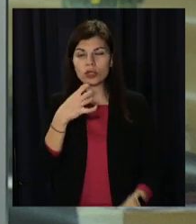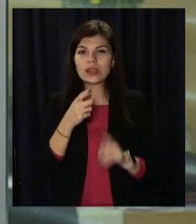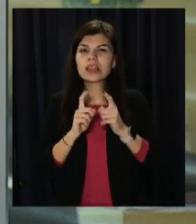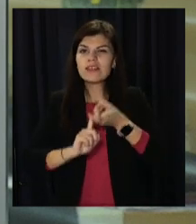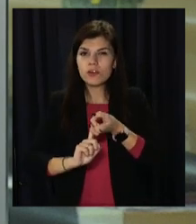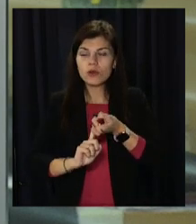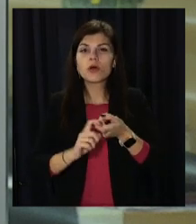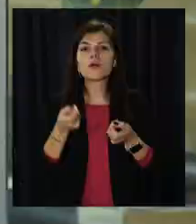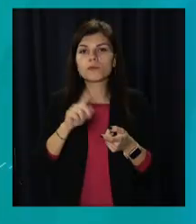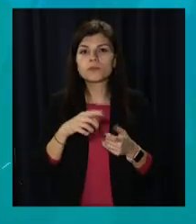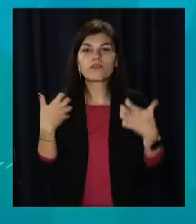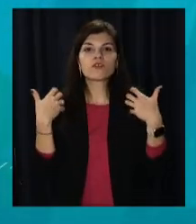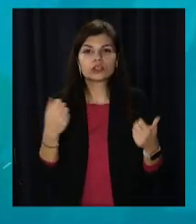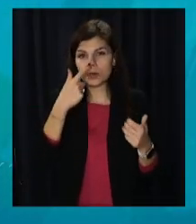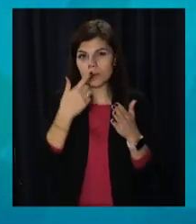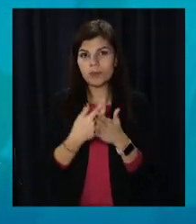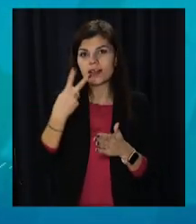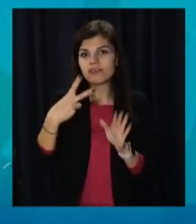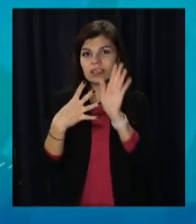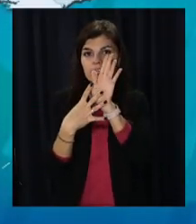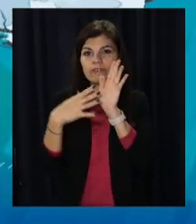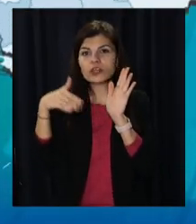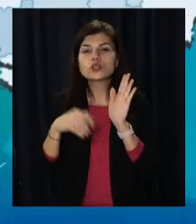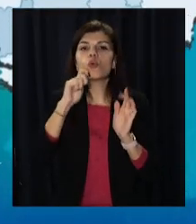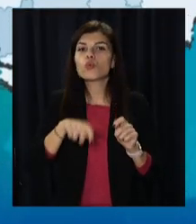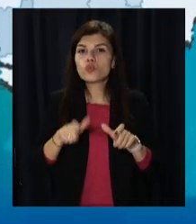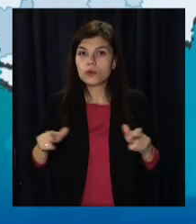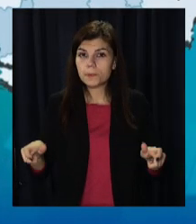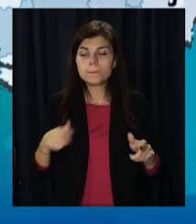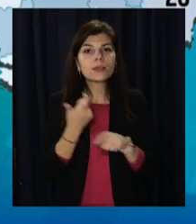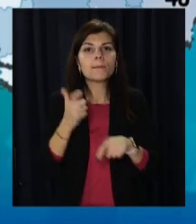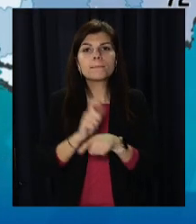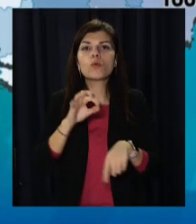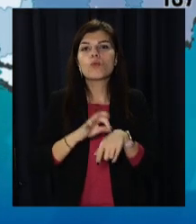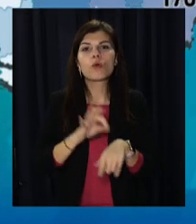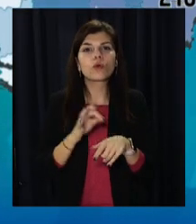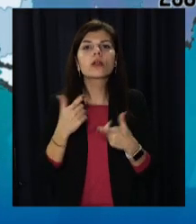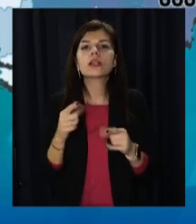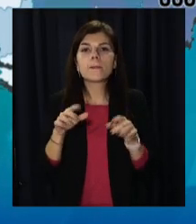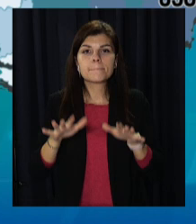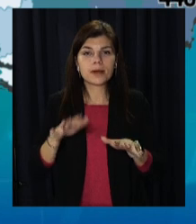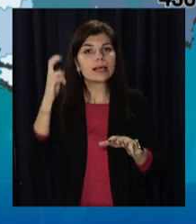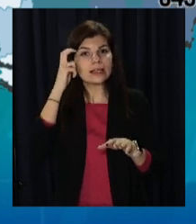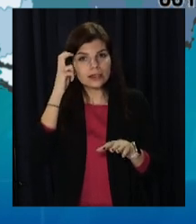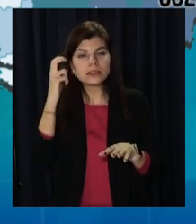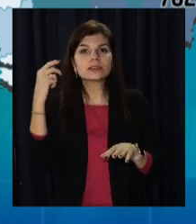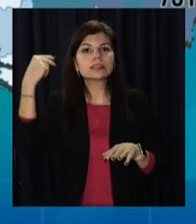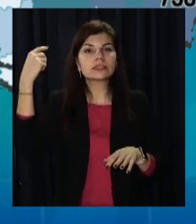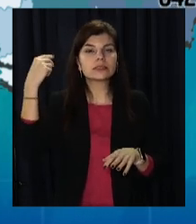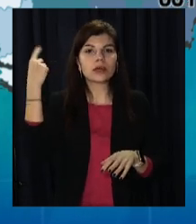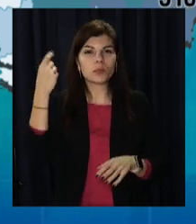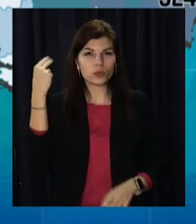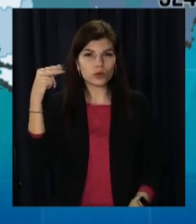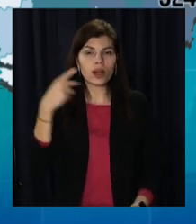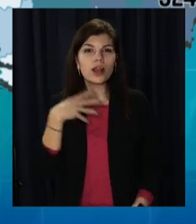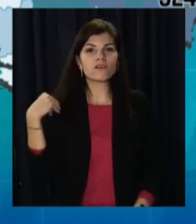інфікованих. Водночас одужали практично 29 тисяч українців. Найбільше коронавірусних хворих у столиці – Запорізькій,